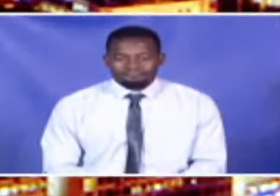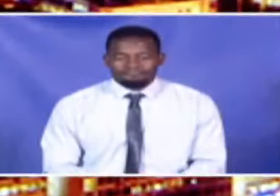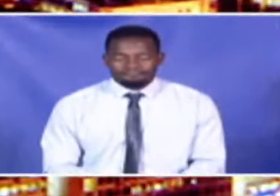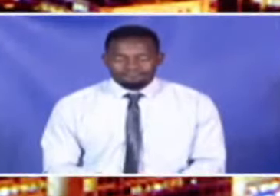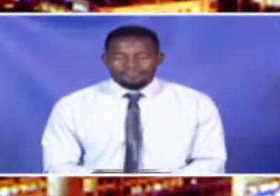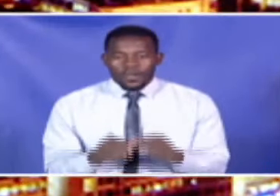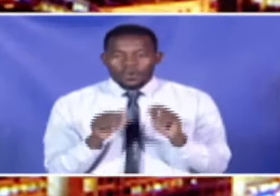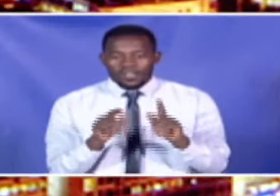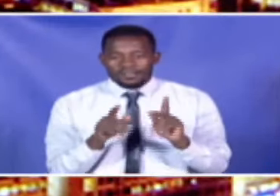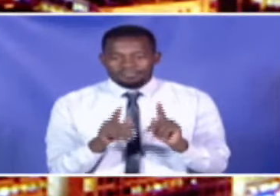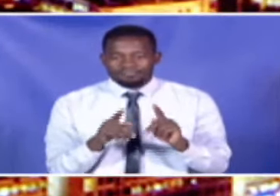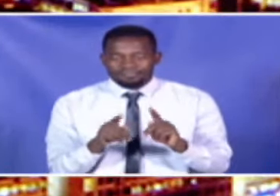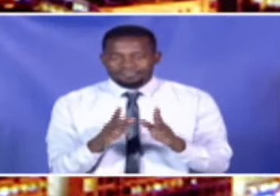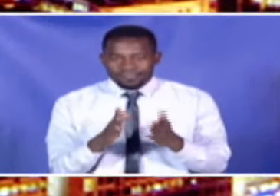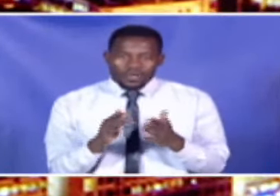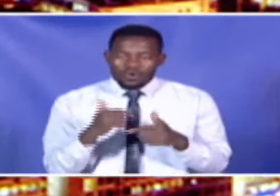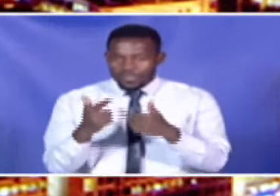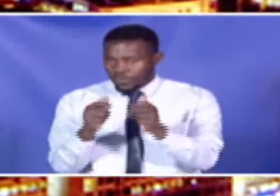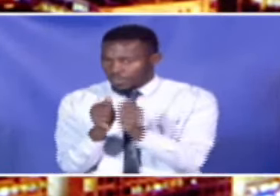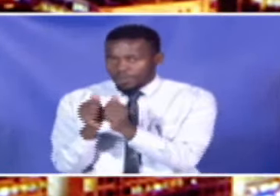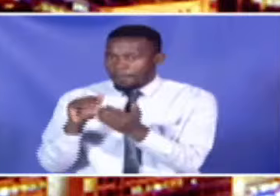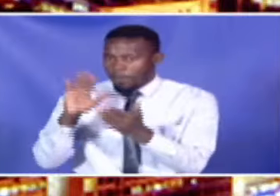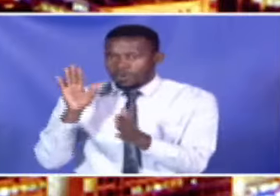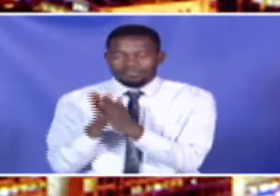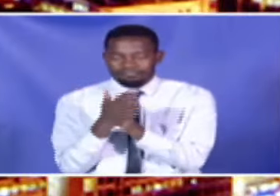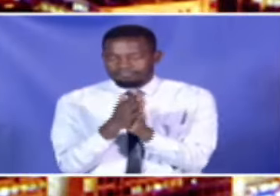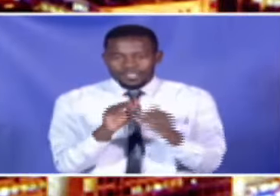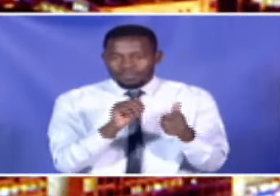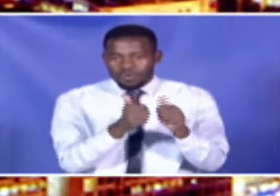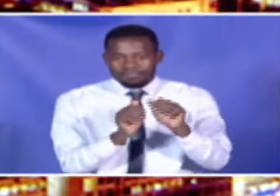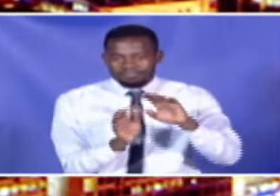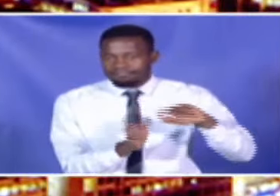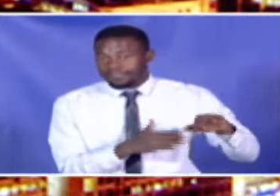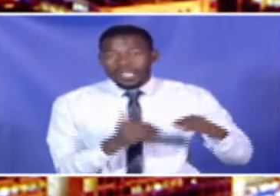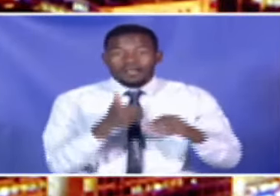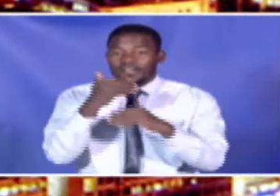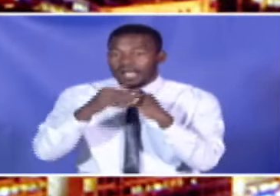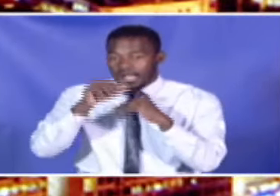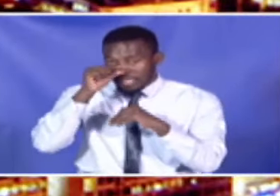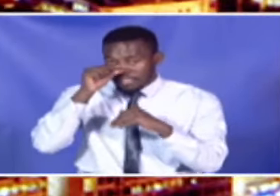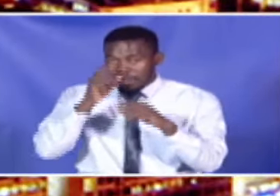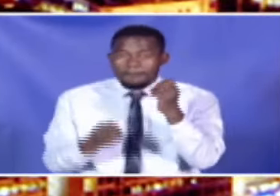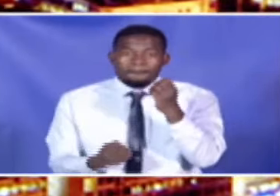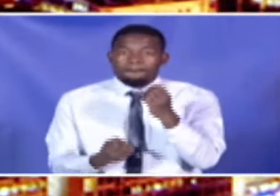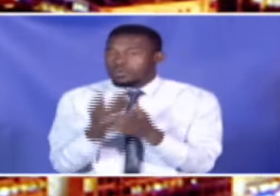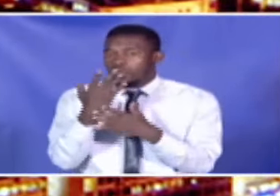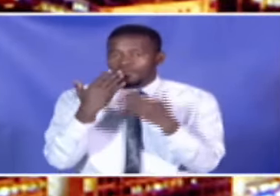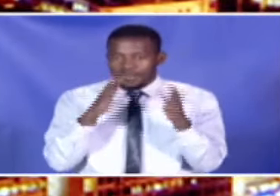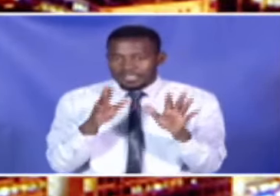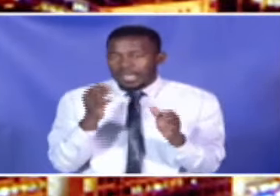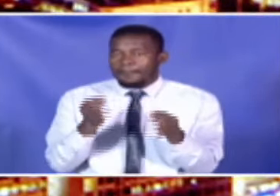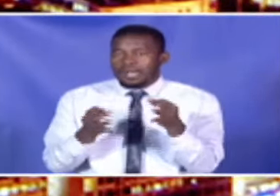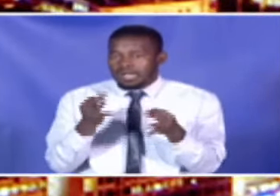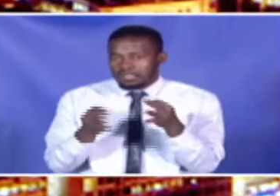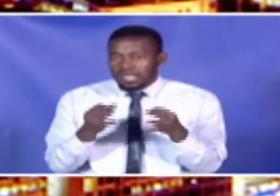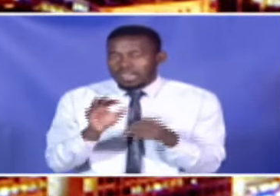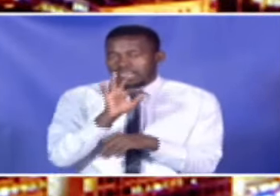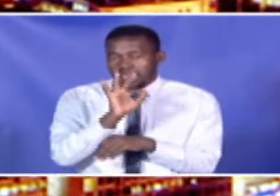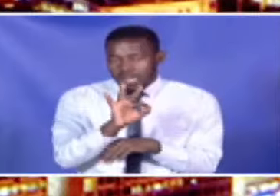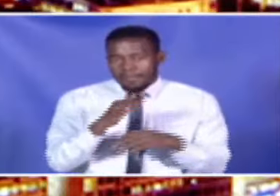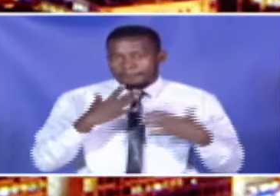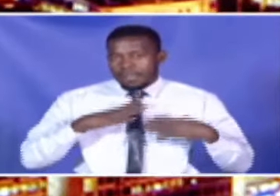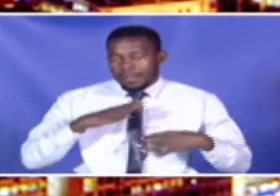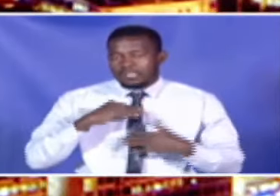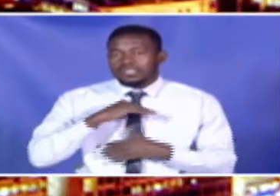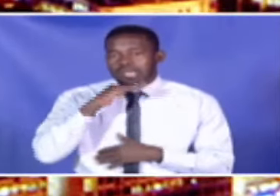Haya, tutoke viwanjani tuendelee na taarifa zetu, ambapo baada ya mkasa wa moto wa gesi katika mtaa wa Embakasi kuacha watu watatu bila maisha